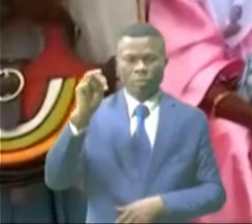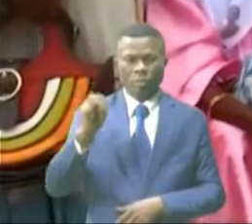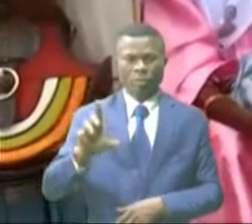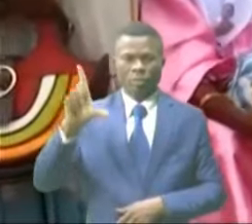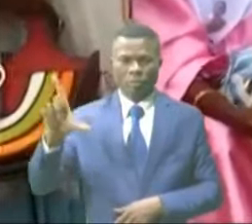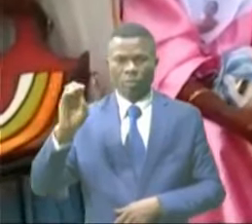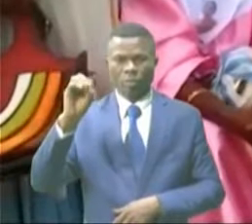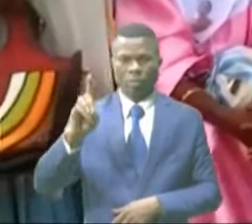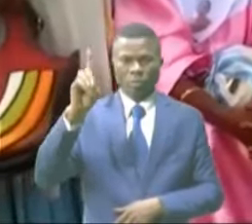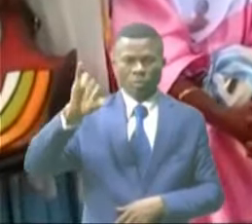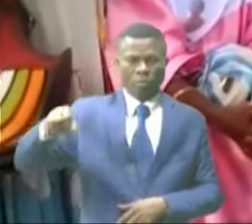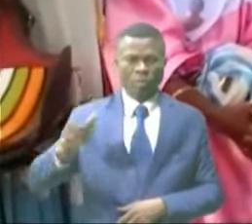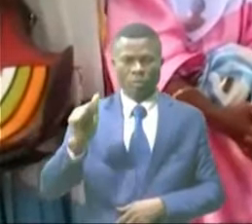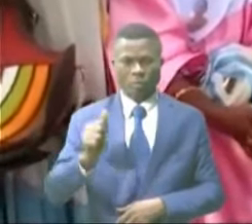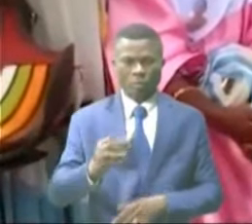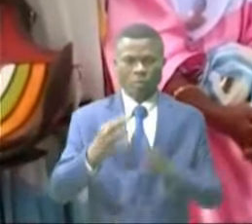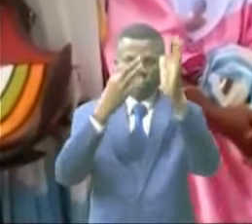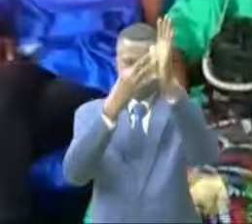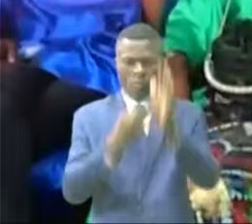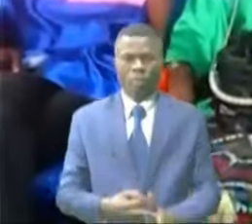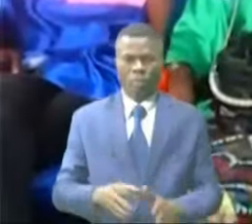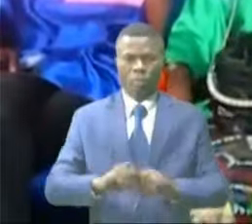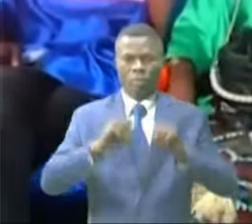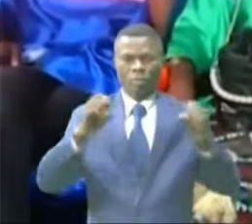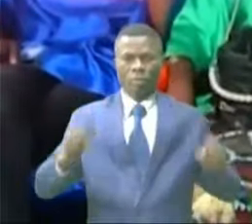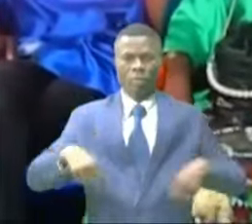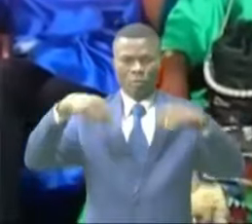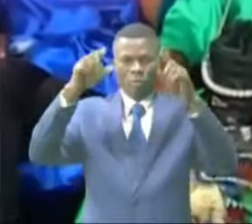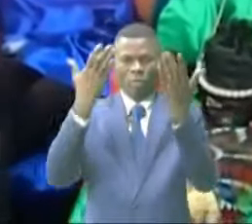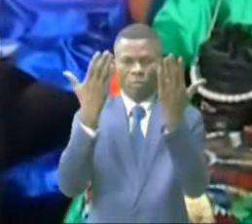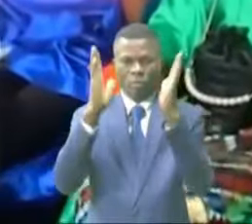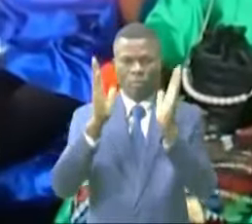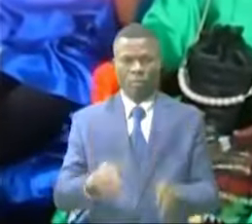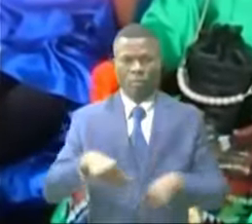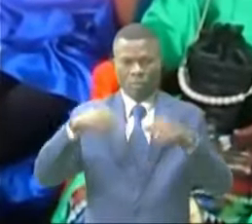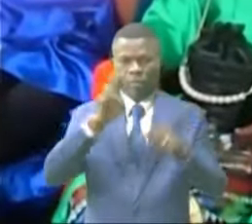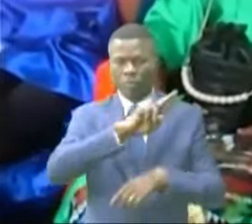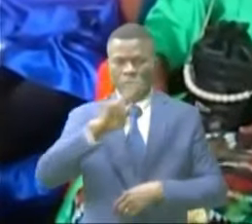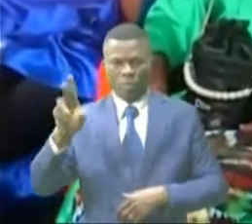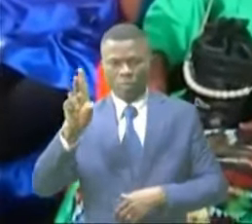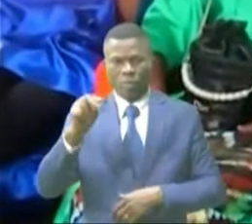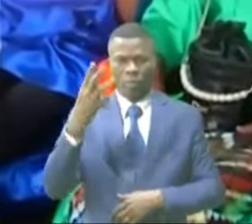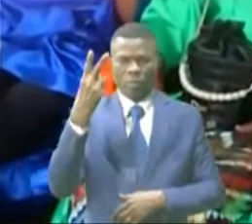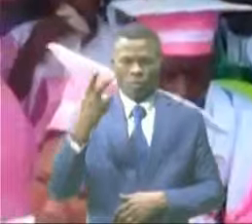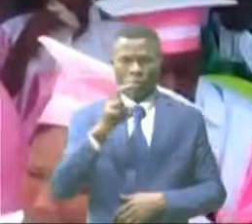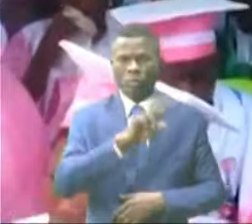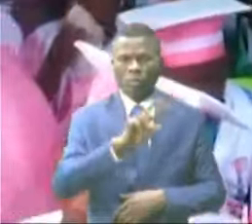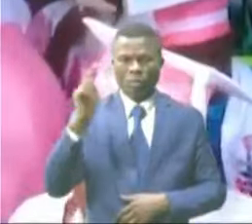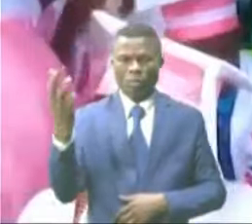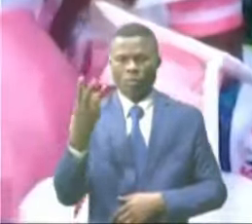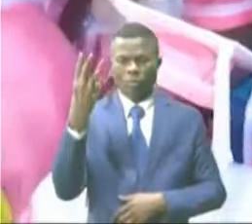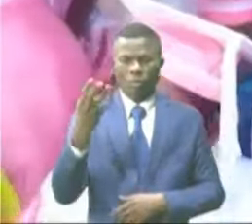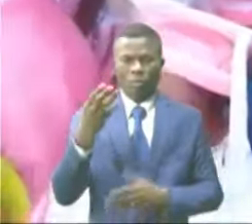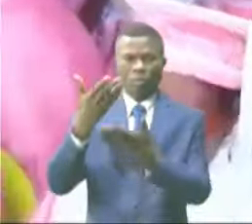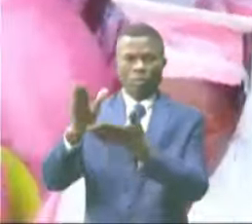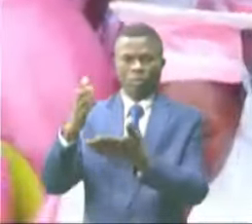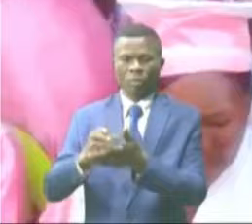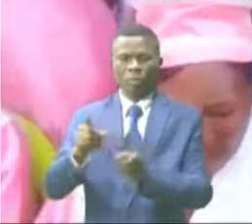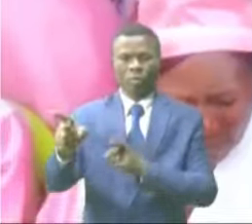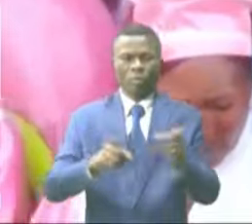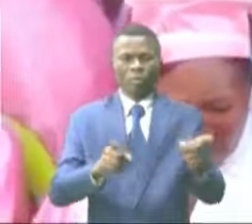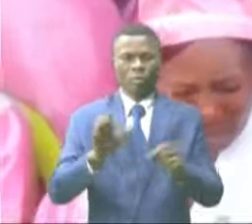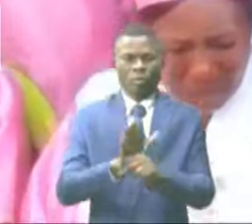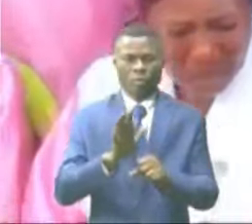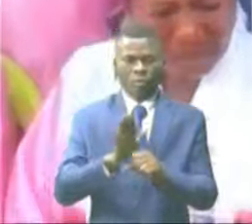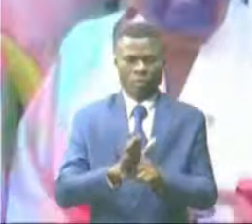inscrit plus ou moins 850 étudiants pour l'année académique 2022-2023, répartis dans plusieurs filières,